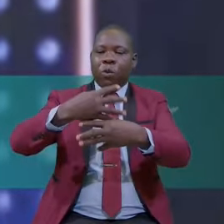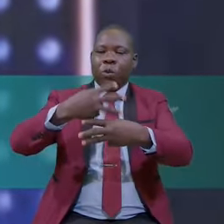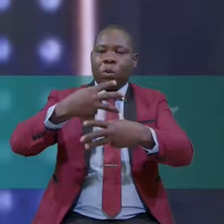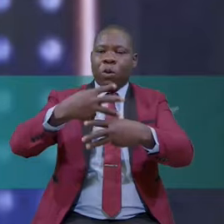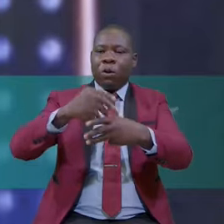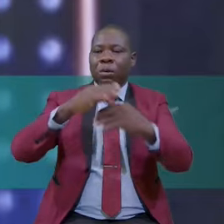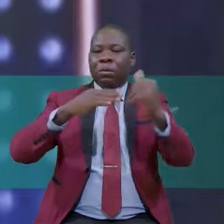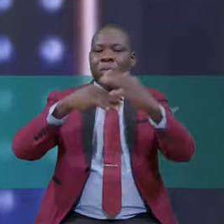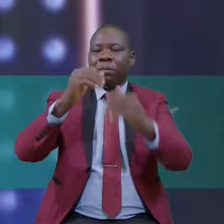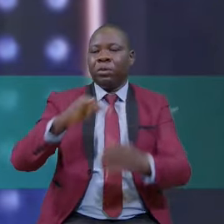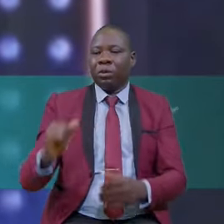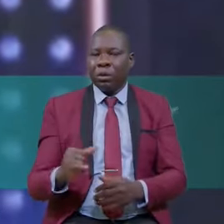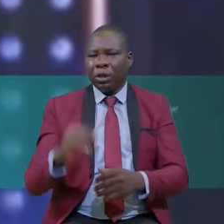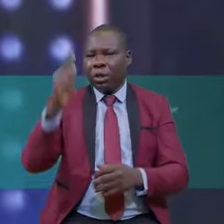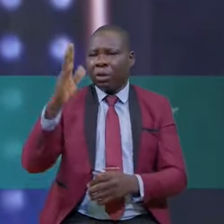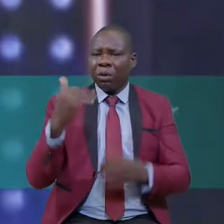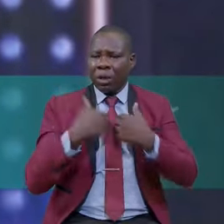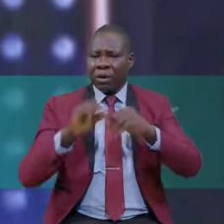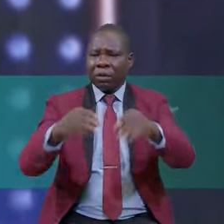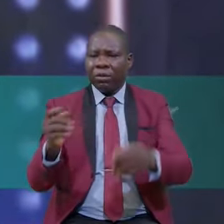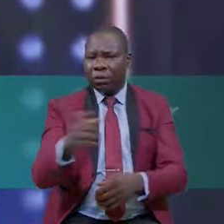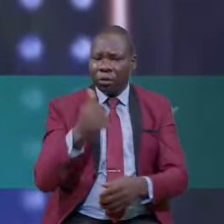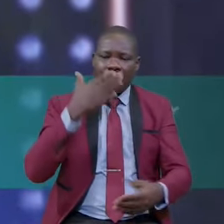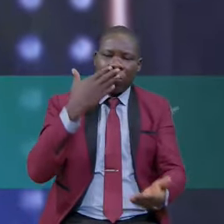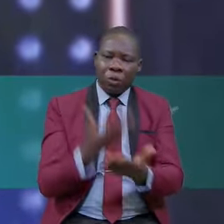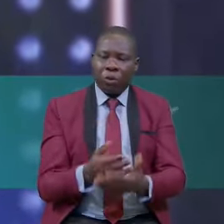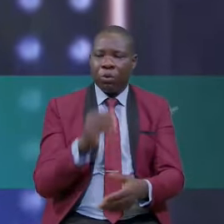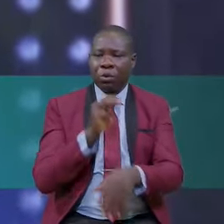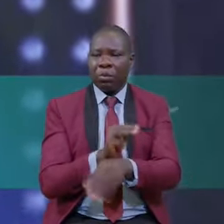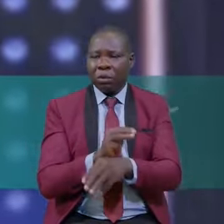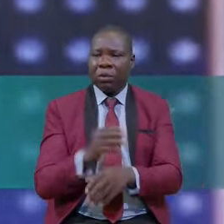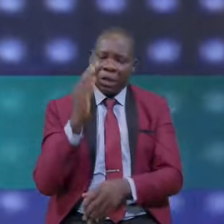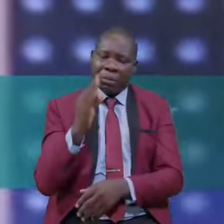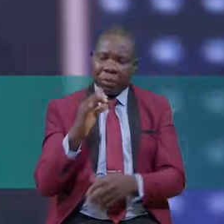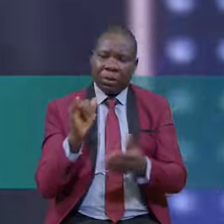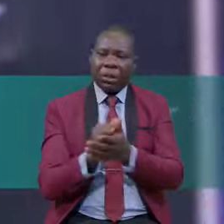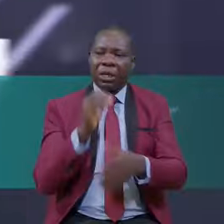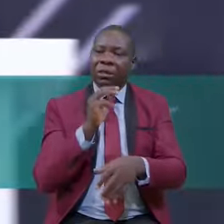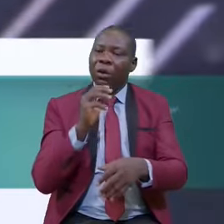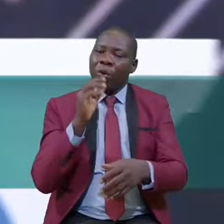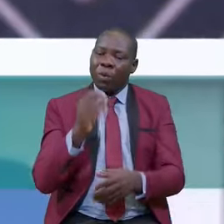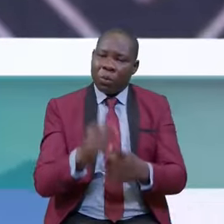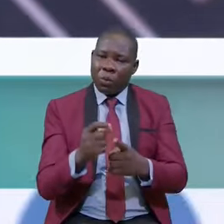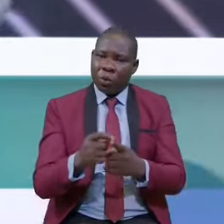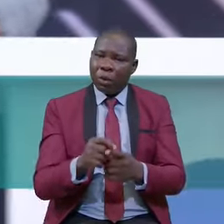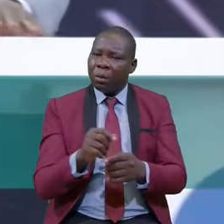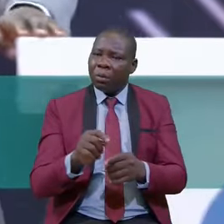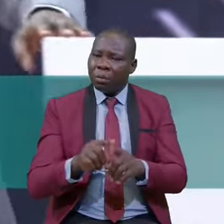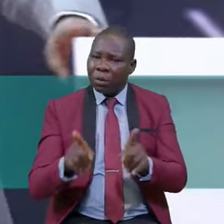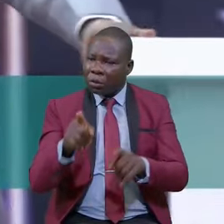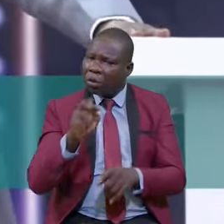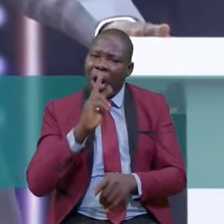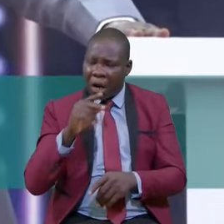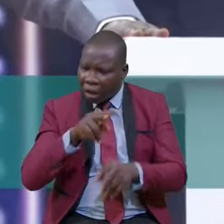Dieu t'a donné un bon ministère. Il faut projeter ce ministère. Fais ce ministère. Prêche ce message. Mais tu regardes les autres.